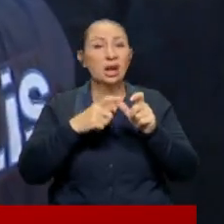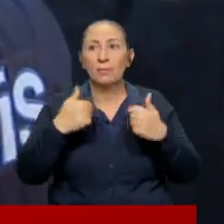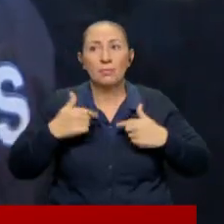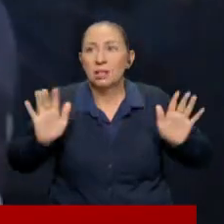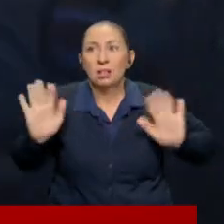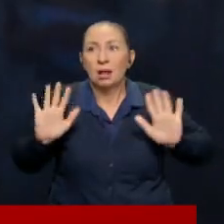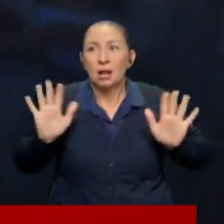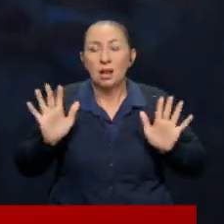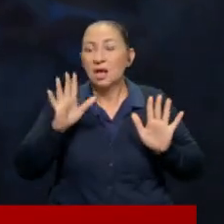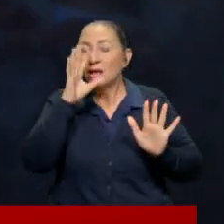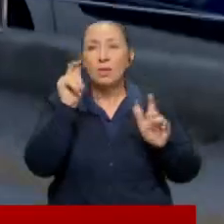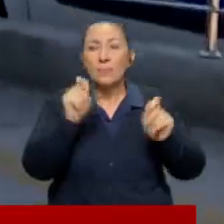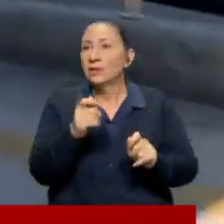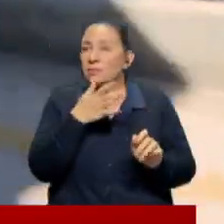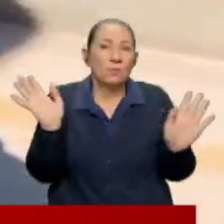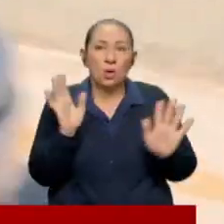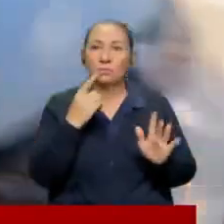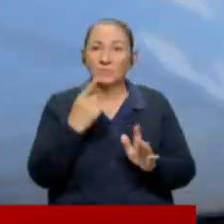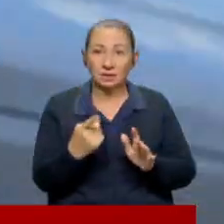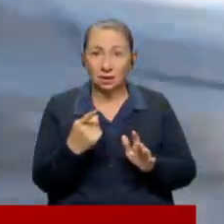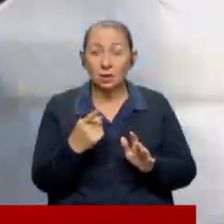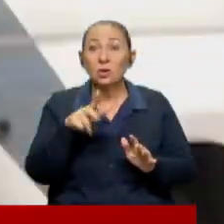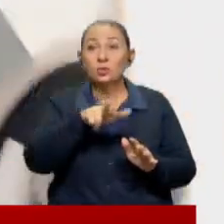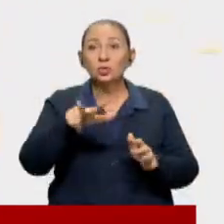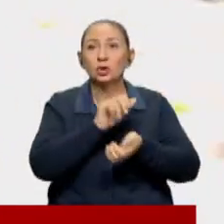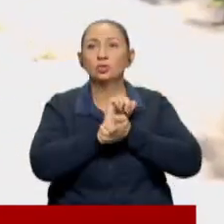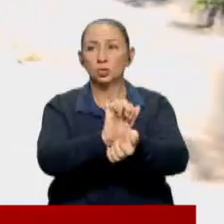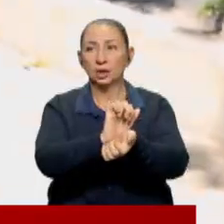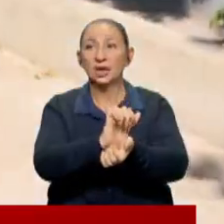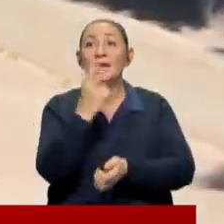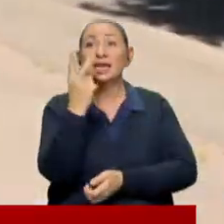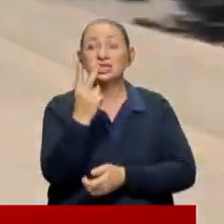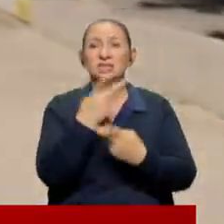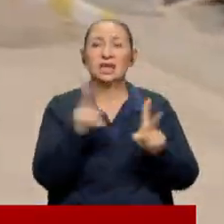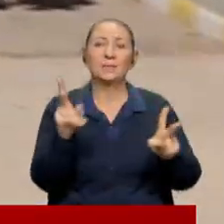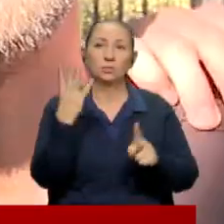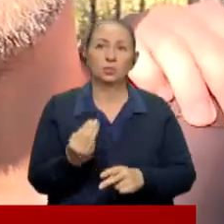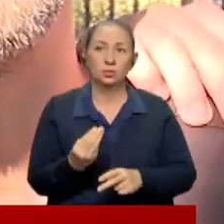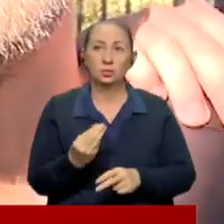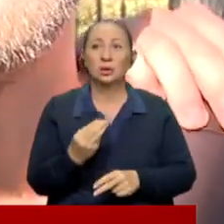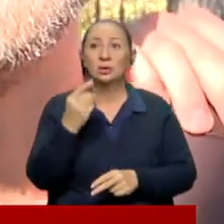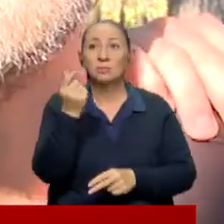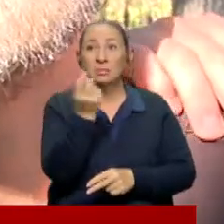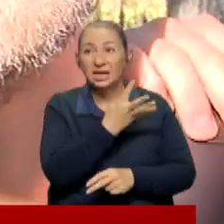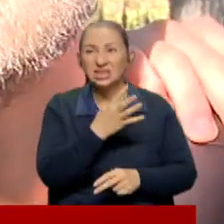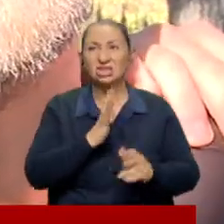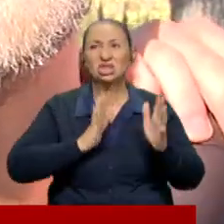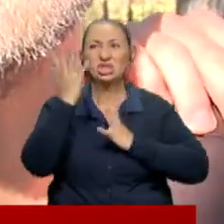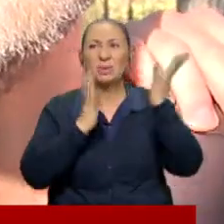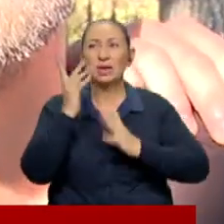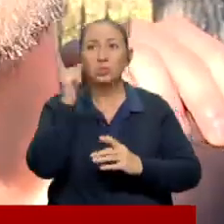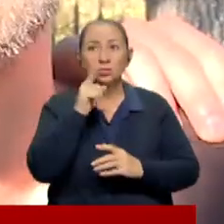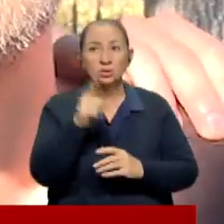kendisinin öldürmediğini ve kimin yaptığını bilmediğini iddia etti. Üçü de tutuklandı. 2 kişi ise serbest bırakıldı. Birkaç kişinin